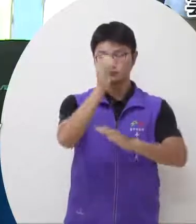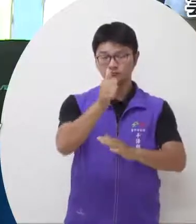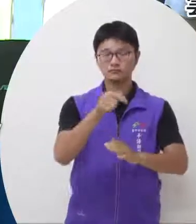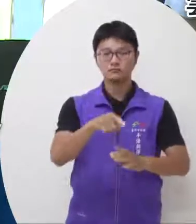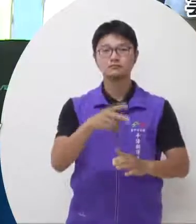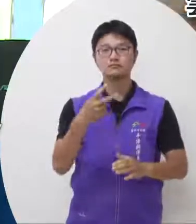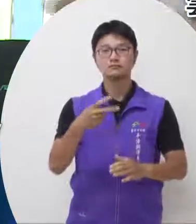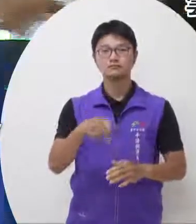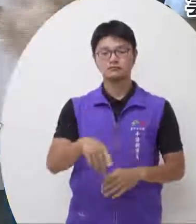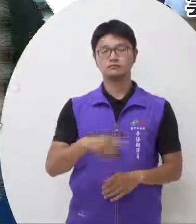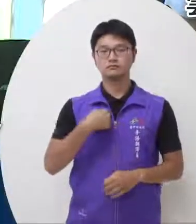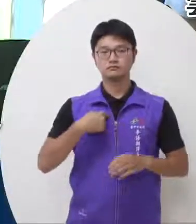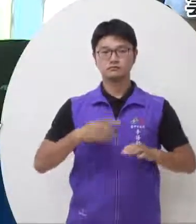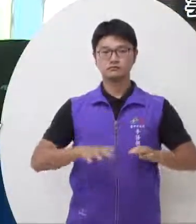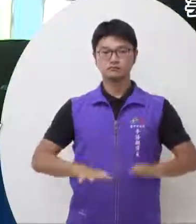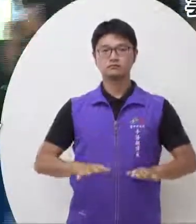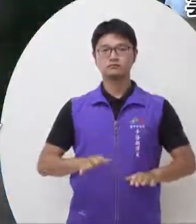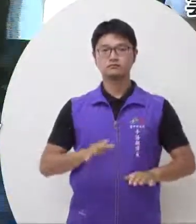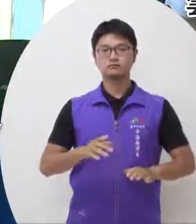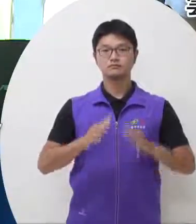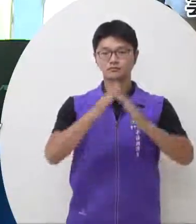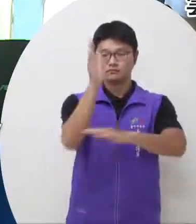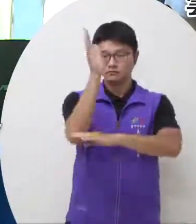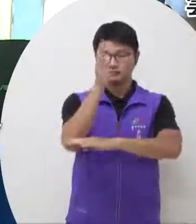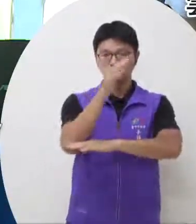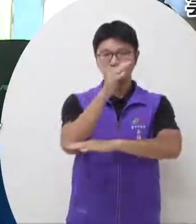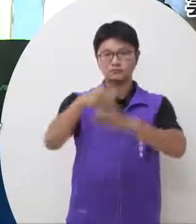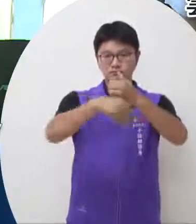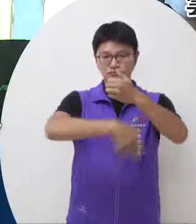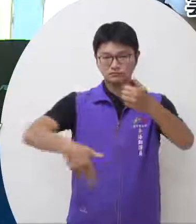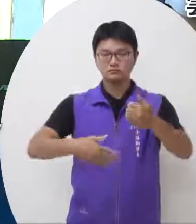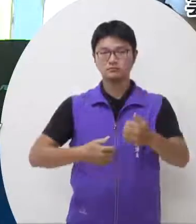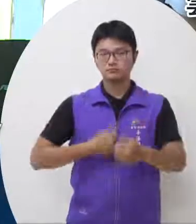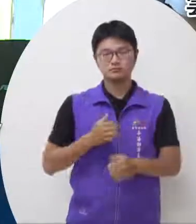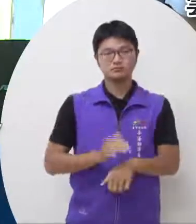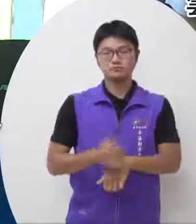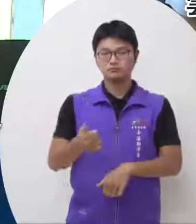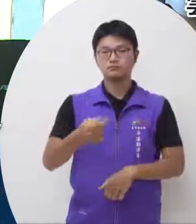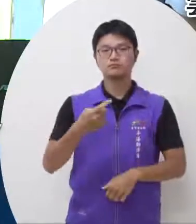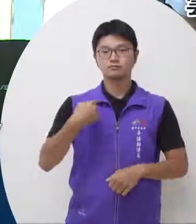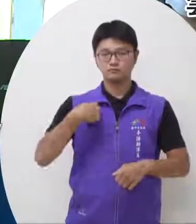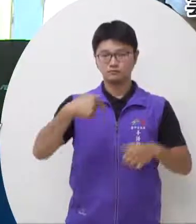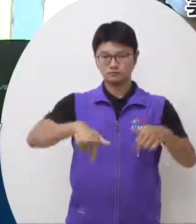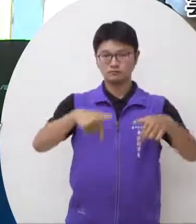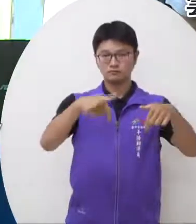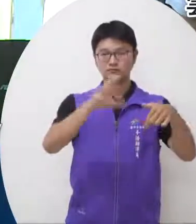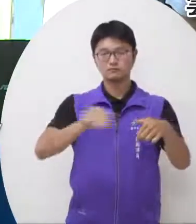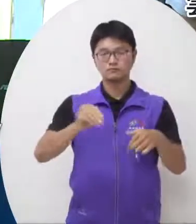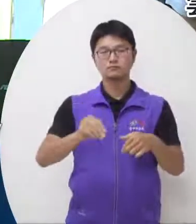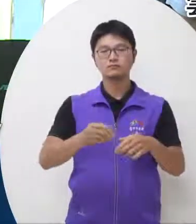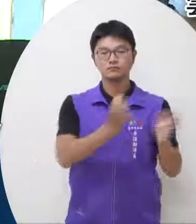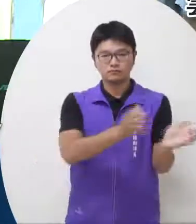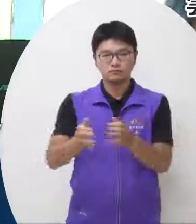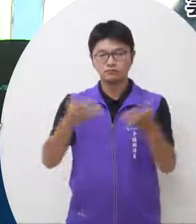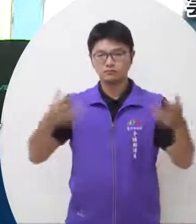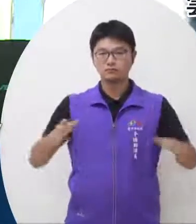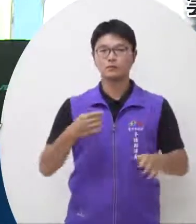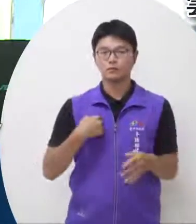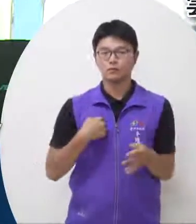长啊，那市政府是一个坚强的团队啊，所以其实在这方面西屯的建设非常非常多啊，那我尽量哈、啊、把它